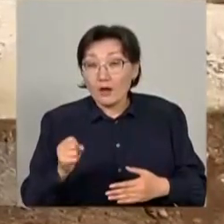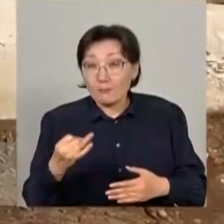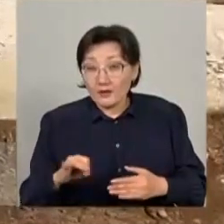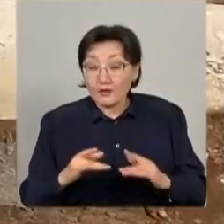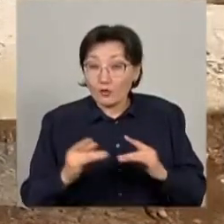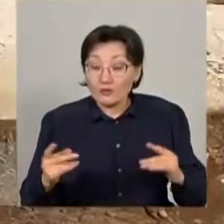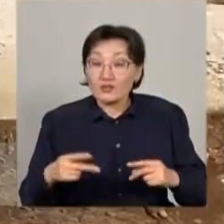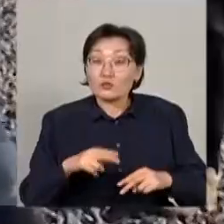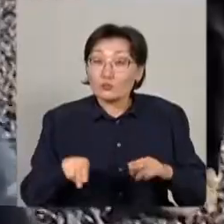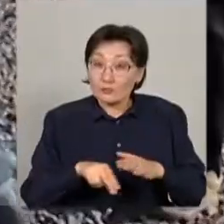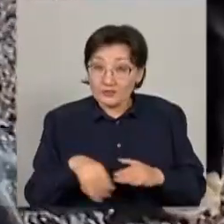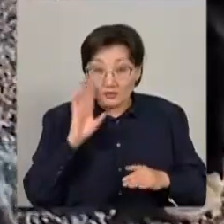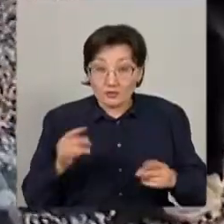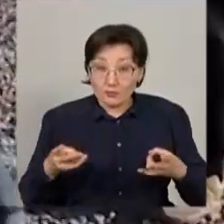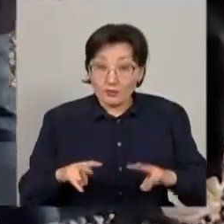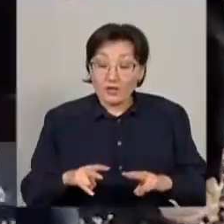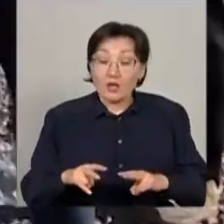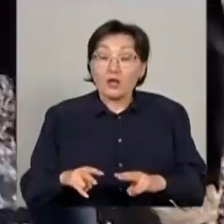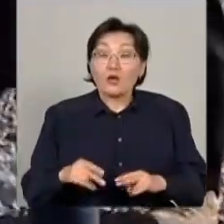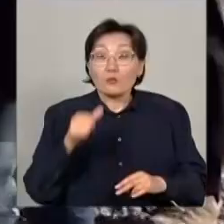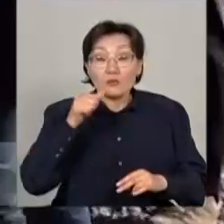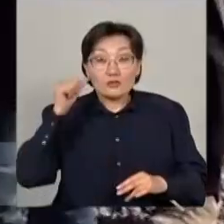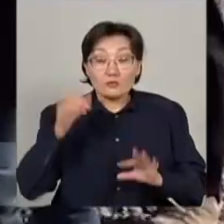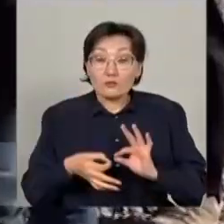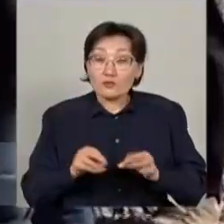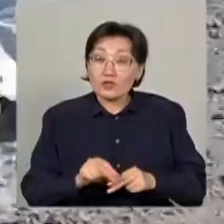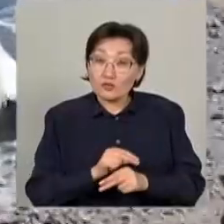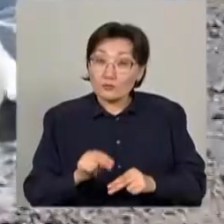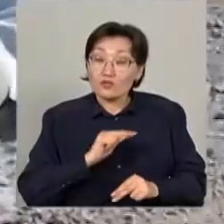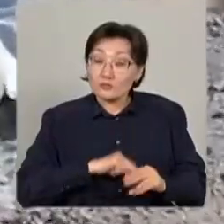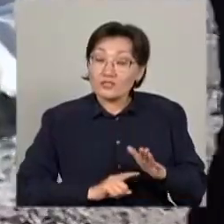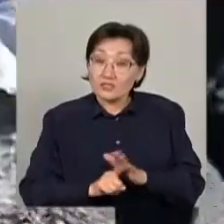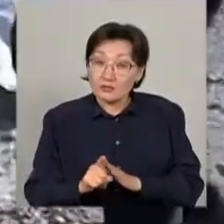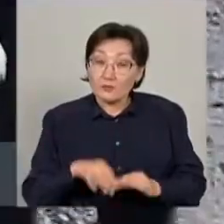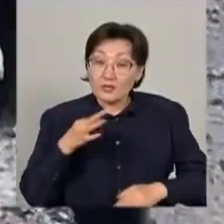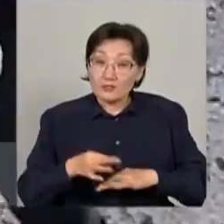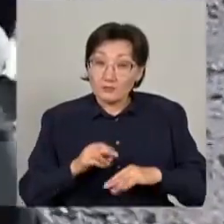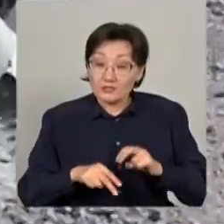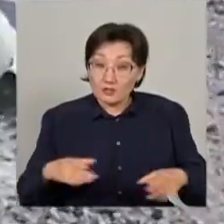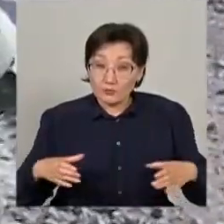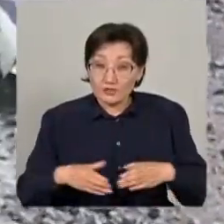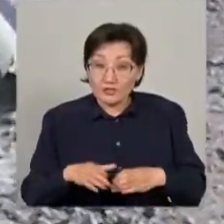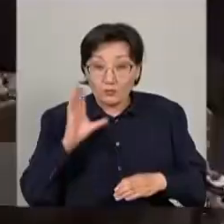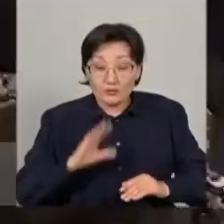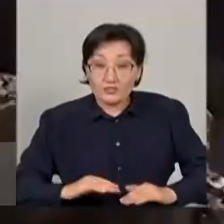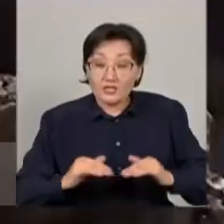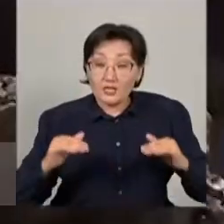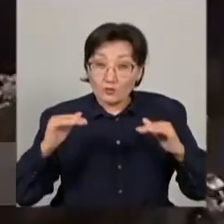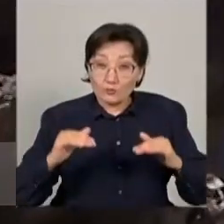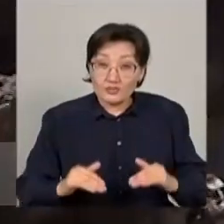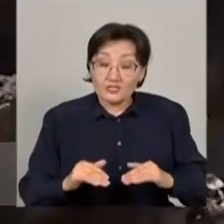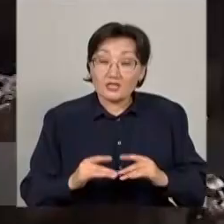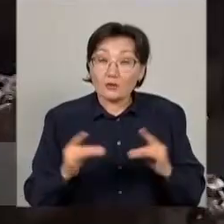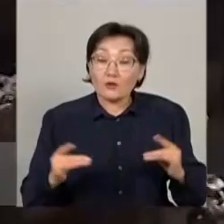басып кеткен. Айта кеткен жөн, бұл өткелдерге былтыр күрделі жөндеу жұмыстары басталған. Енді жауапты мердігер мекеме су деңгейі төмендеген соң